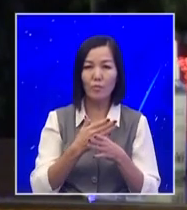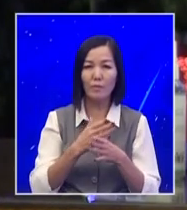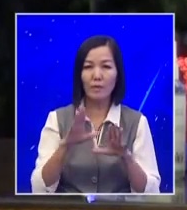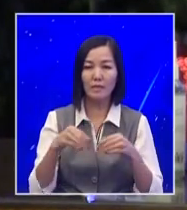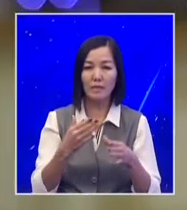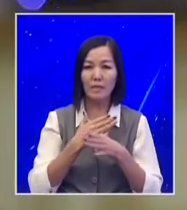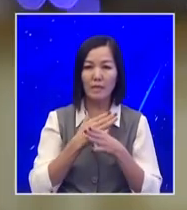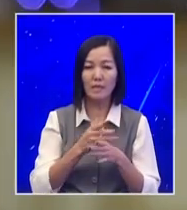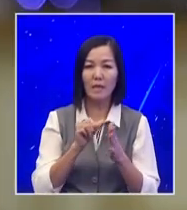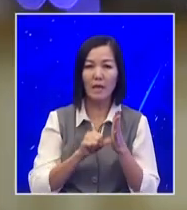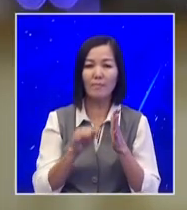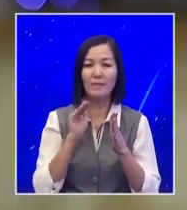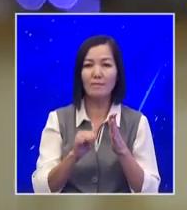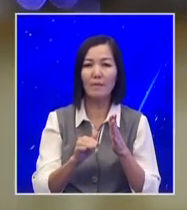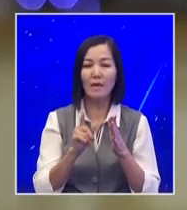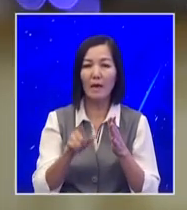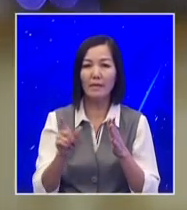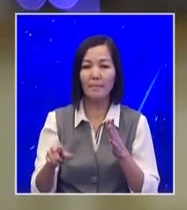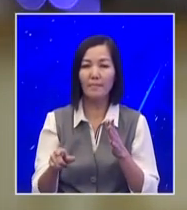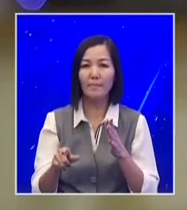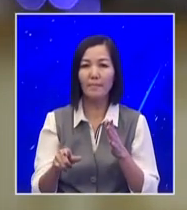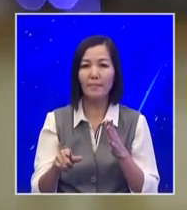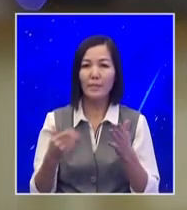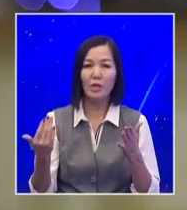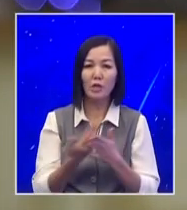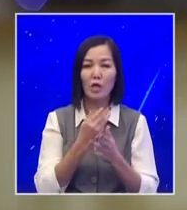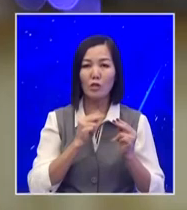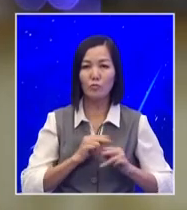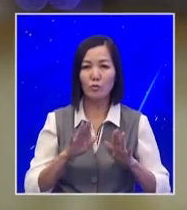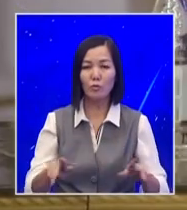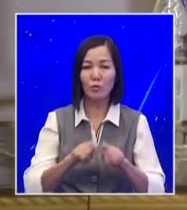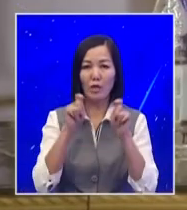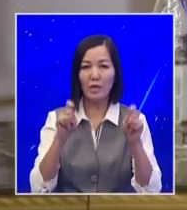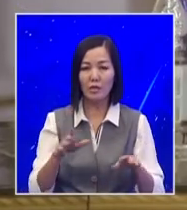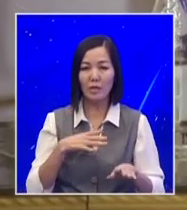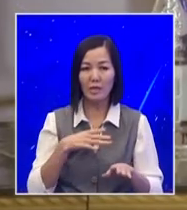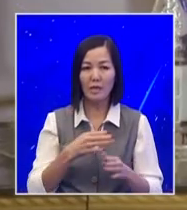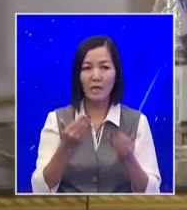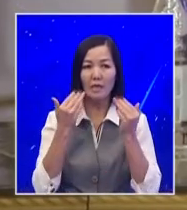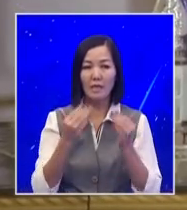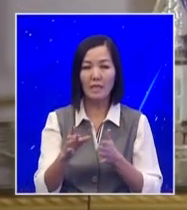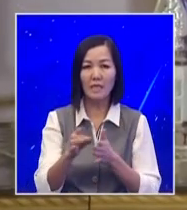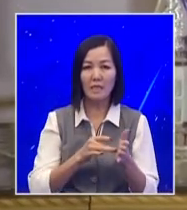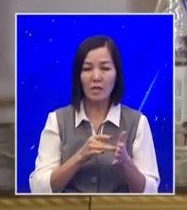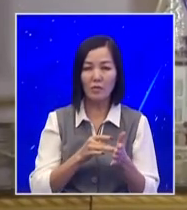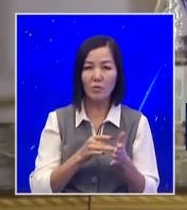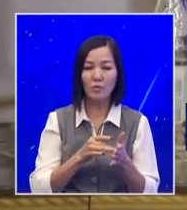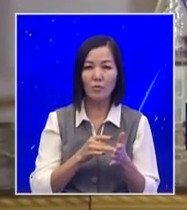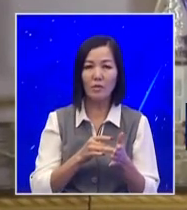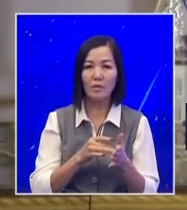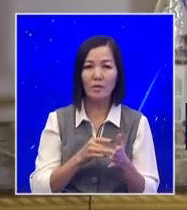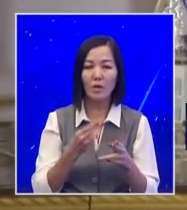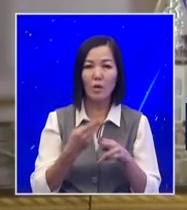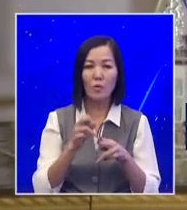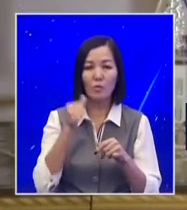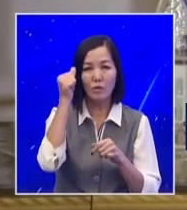көмектескеніміздің арқасында 60 мыңнан астам жаңа жұмыс орнын аштық біз. Енді жылма жылға осы